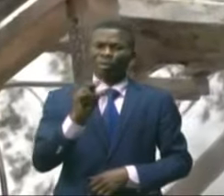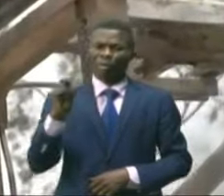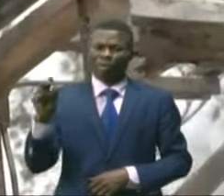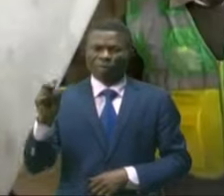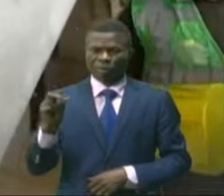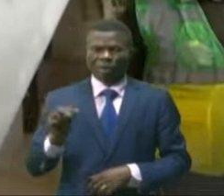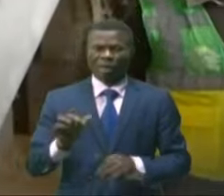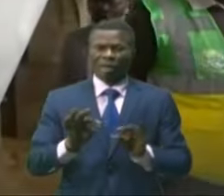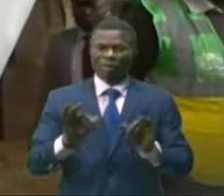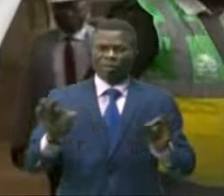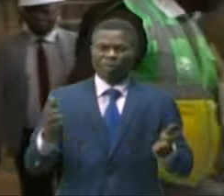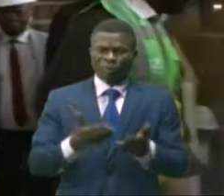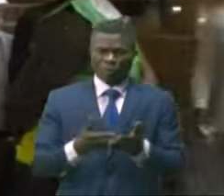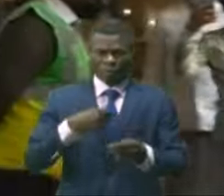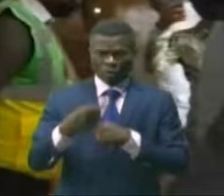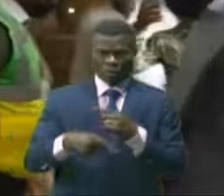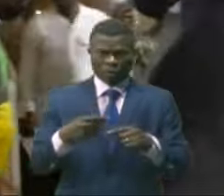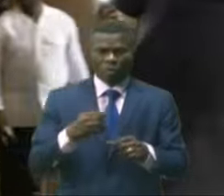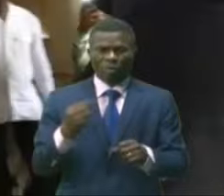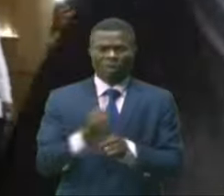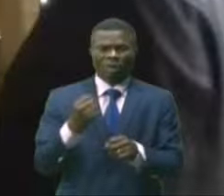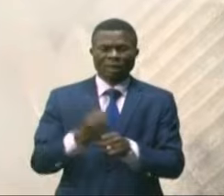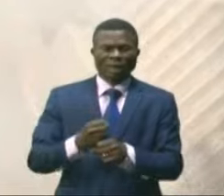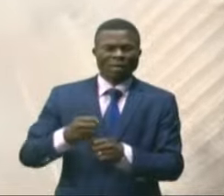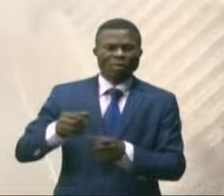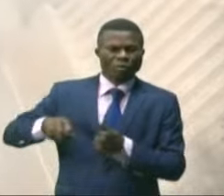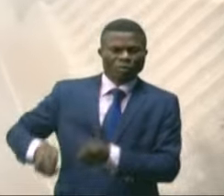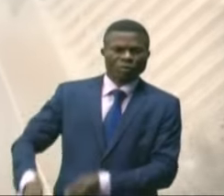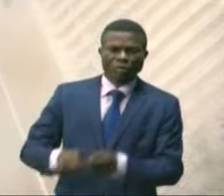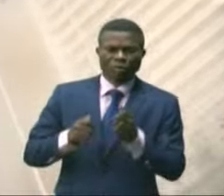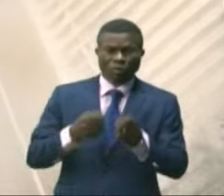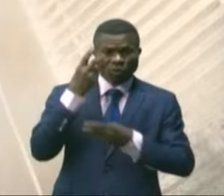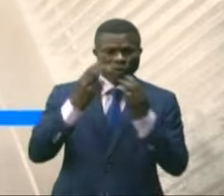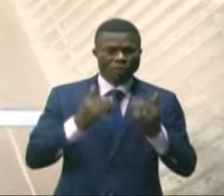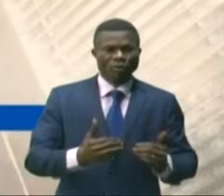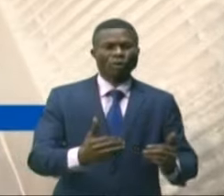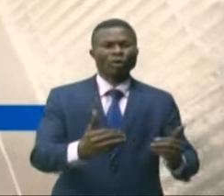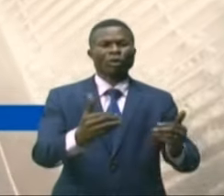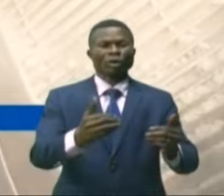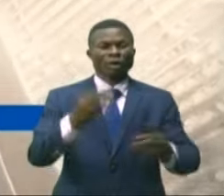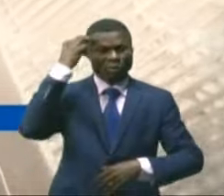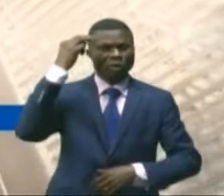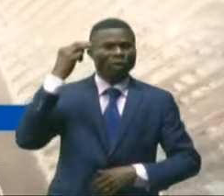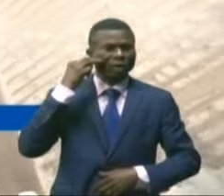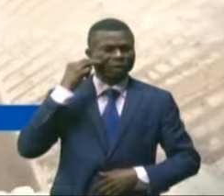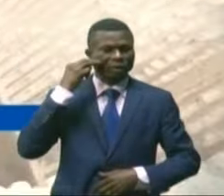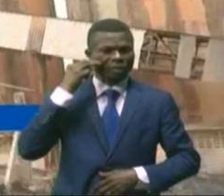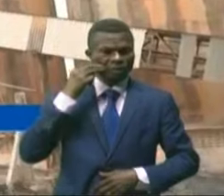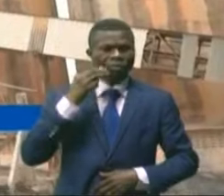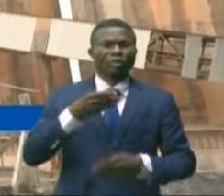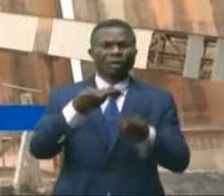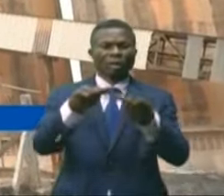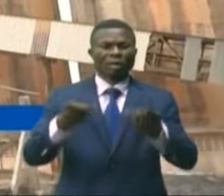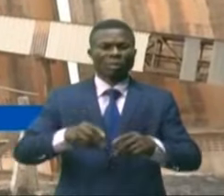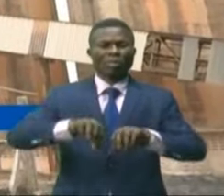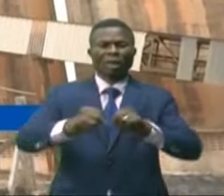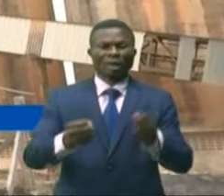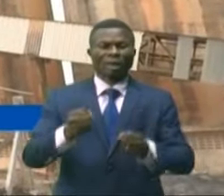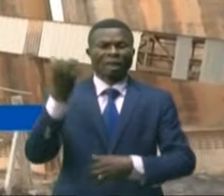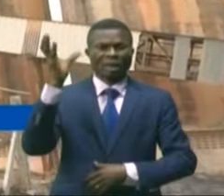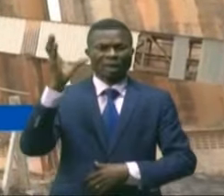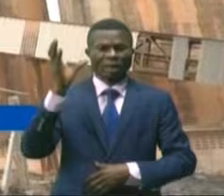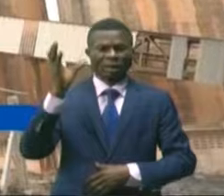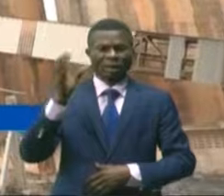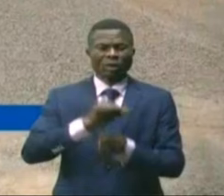de calcaire. Débutée par la grande carrière, la visite a ensuite conduit le ministre au concasseur en passant par le